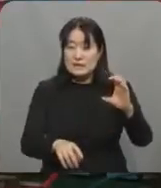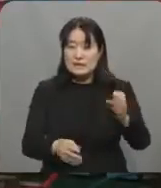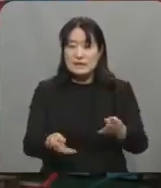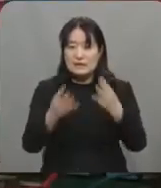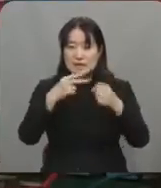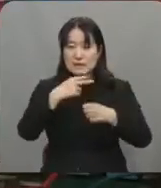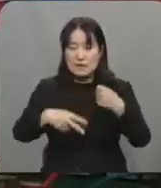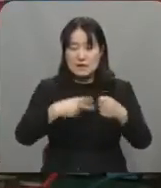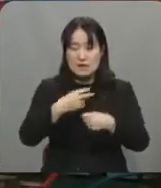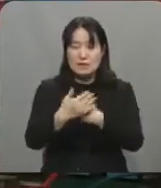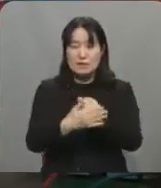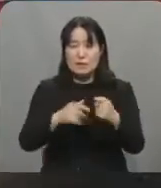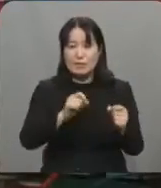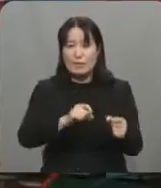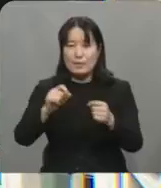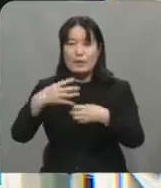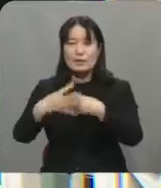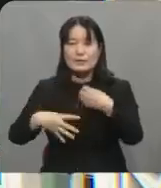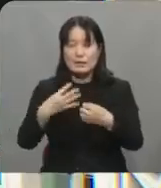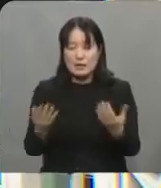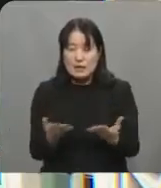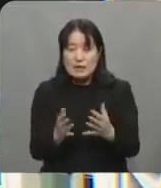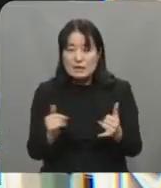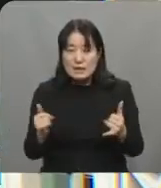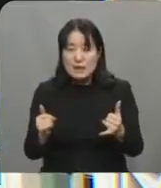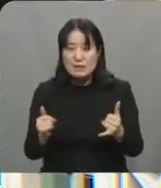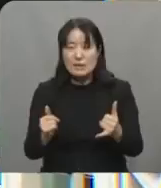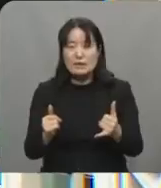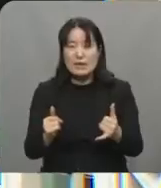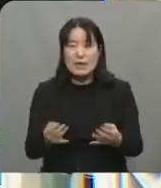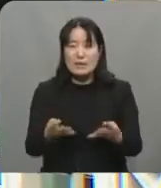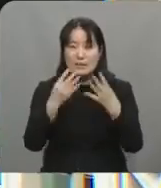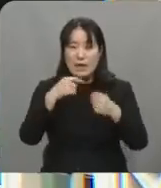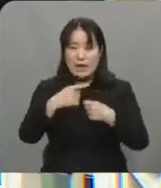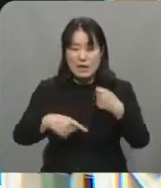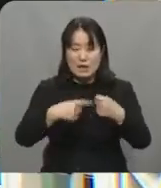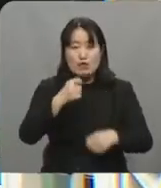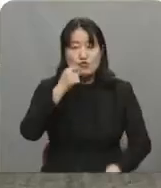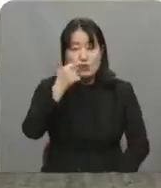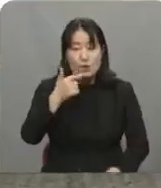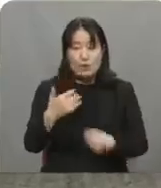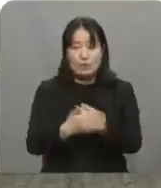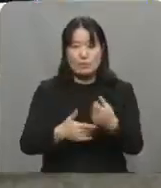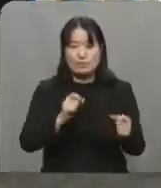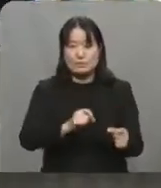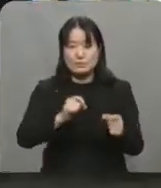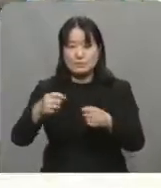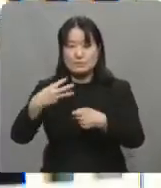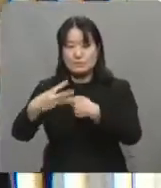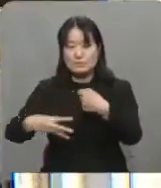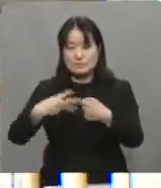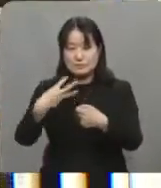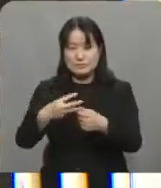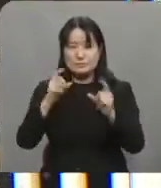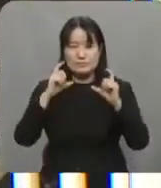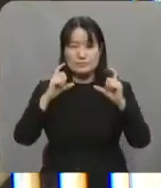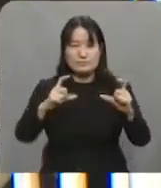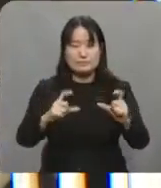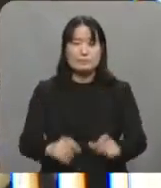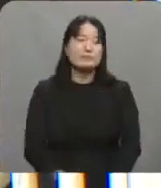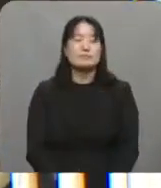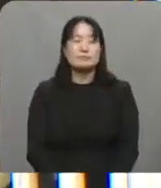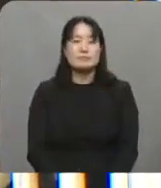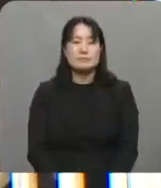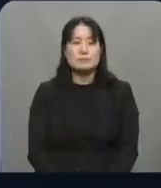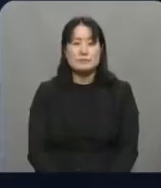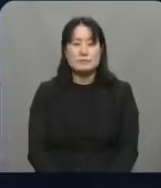2년에 집행유예 4년, 종업원 D씨에게는 금고 1년 6월에 집행유예 3년을 각각 선고했습니다.